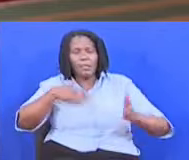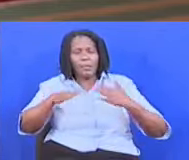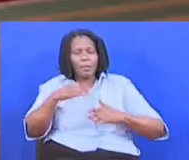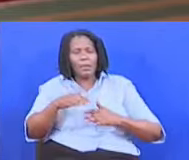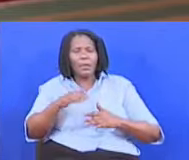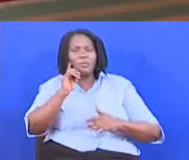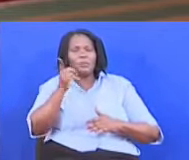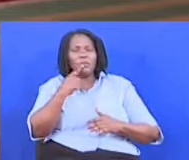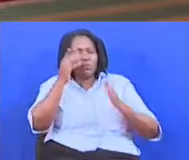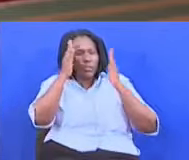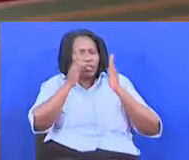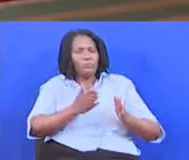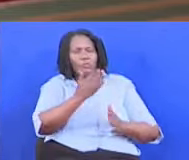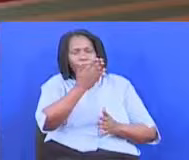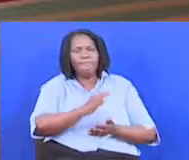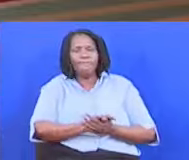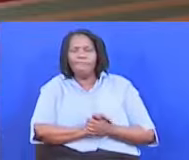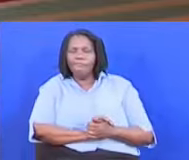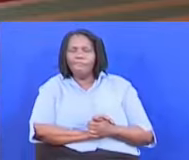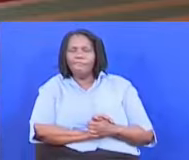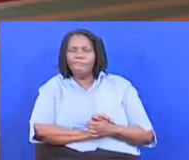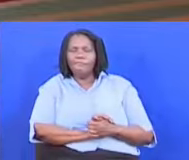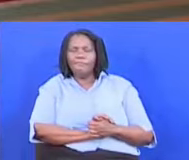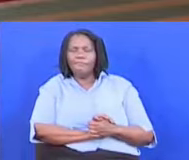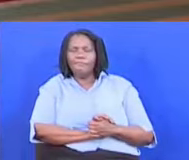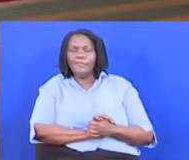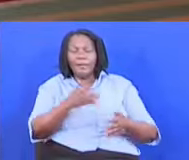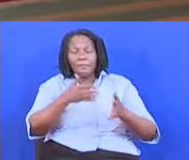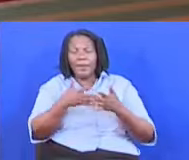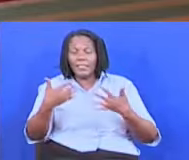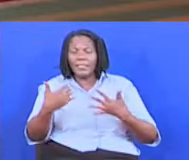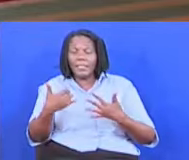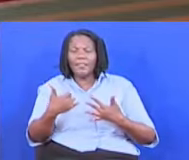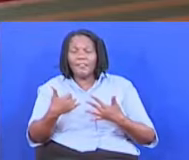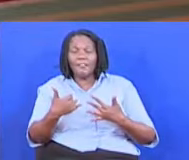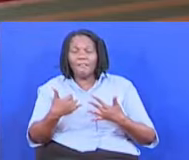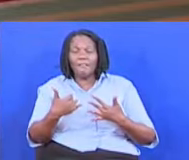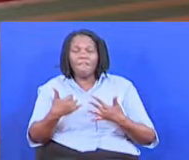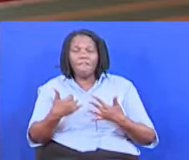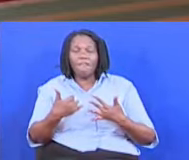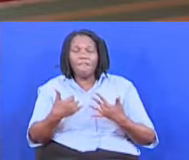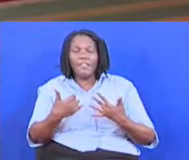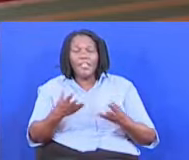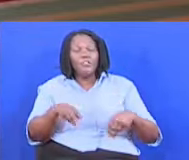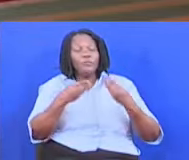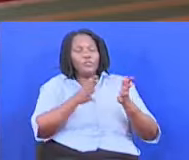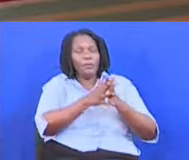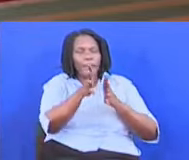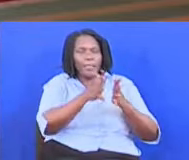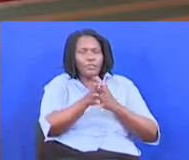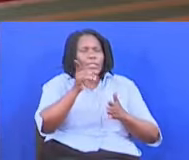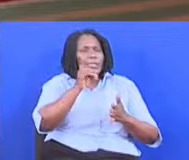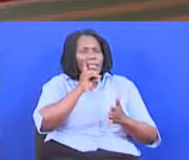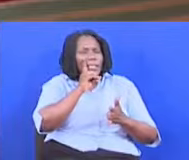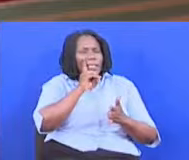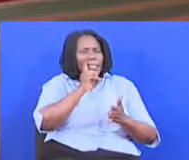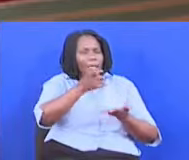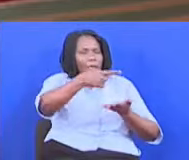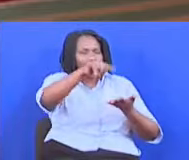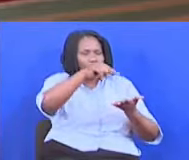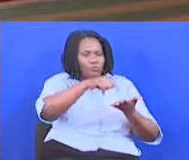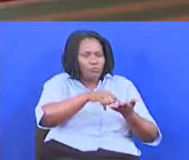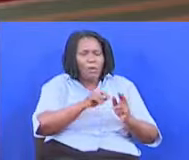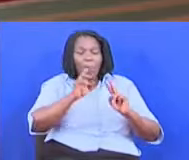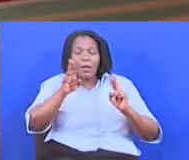Subira Maifunga kama ifuatavyo. Tayari tumeshaelekeza serikali kila kituo angalau kila mwezi kuwa